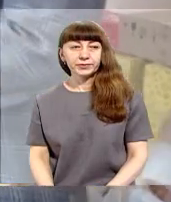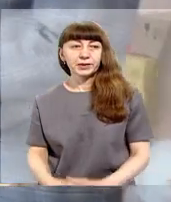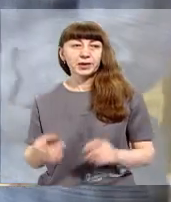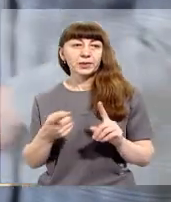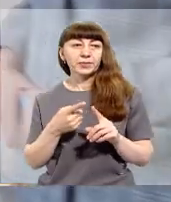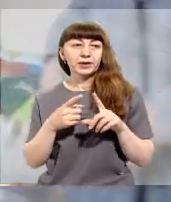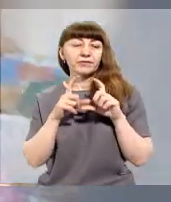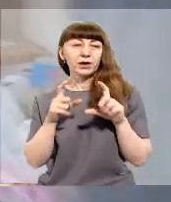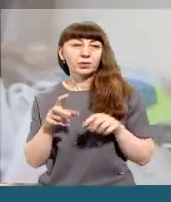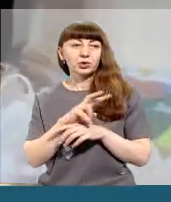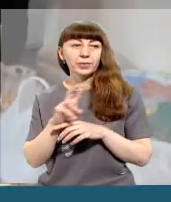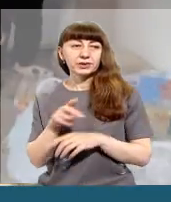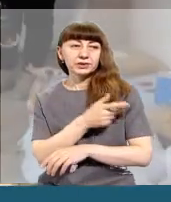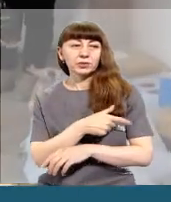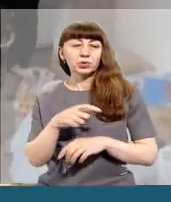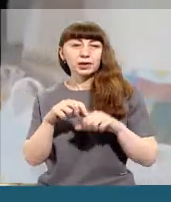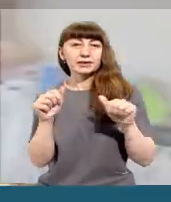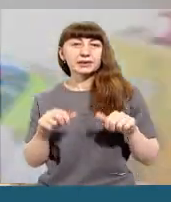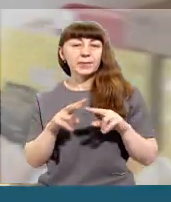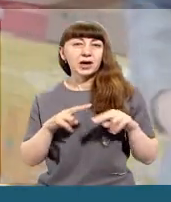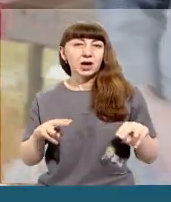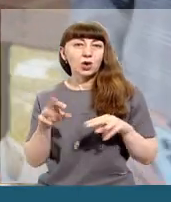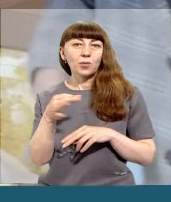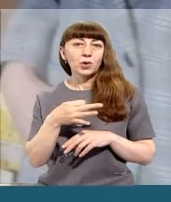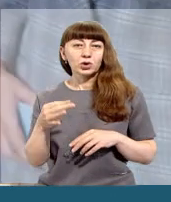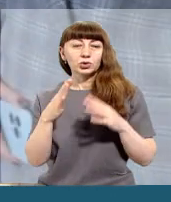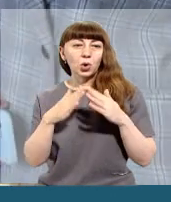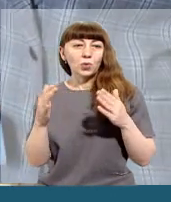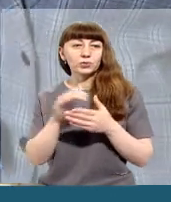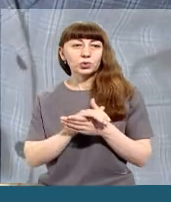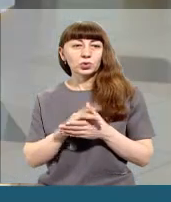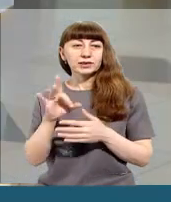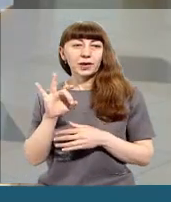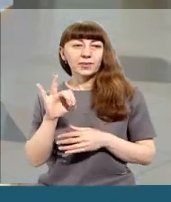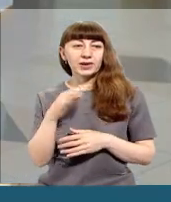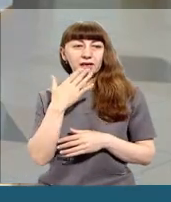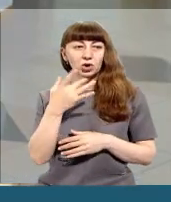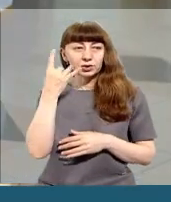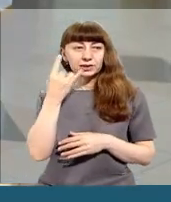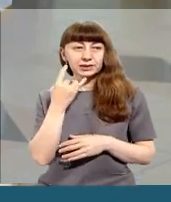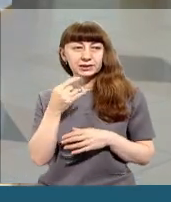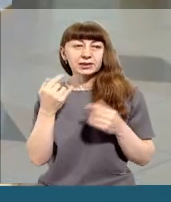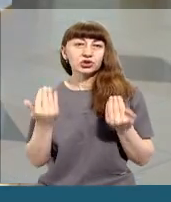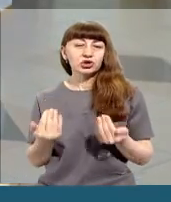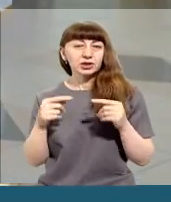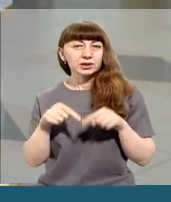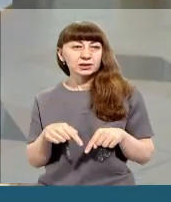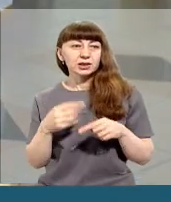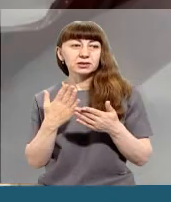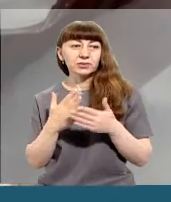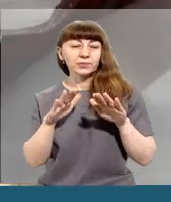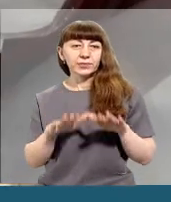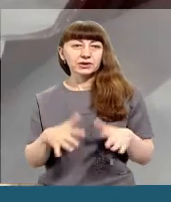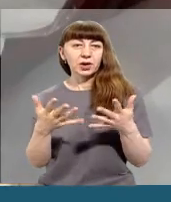Первый объект, который посетил депутат Сената парламента, стал областной дом дружбы Ассамблеи народа Казахстана. Сейчас здесь размещен